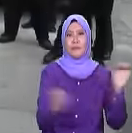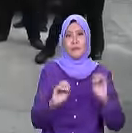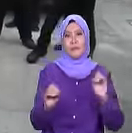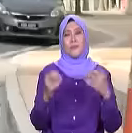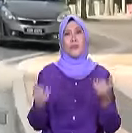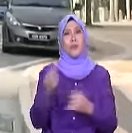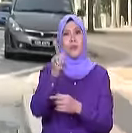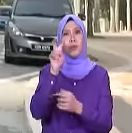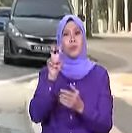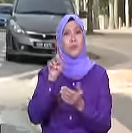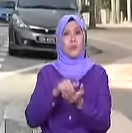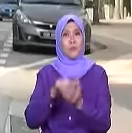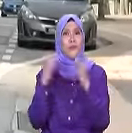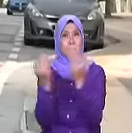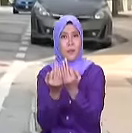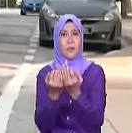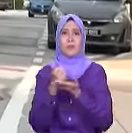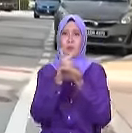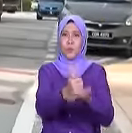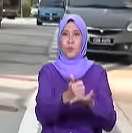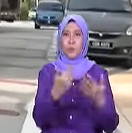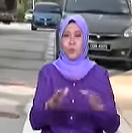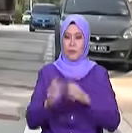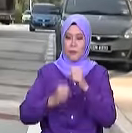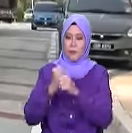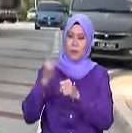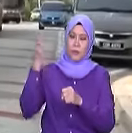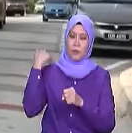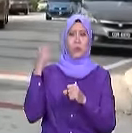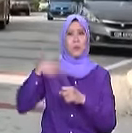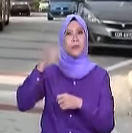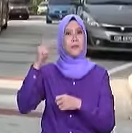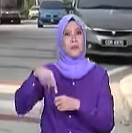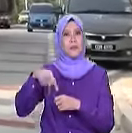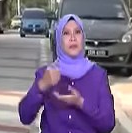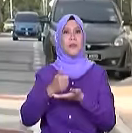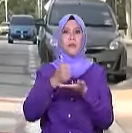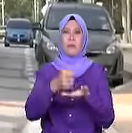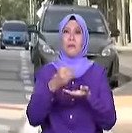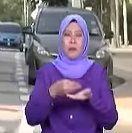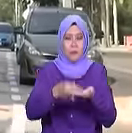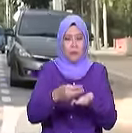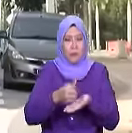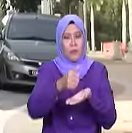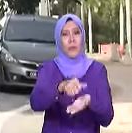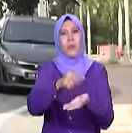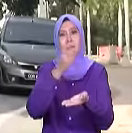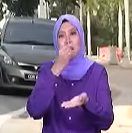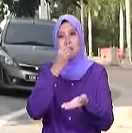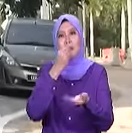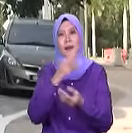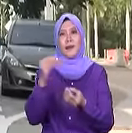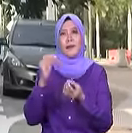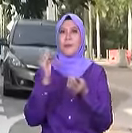250,000 keluarga dibantu sejak pelaksanaan PKP tahun lalu menerusi agihan bantuan kotak makanan, khidmat ambulans